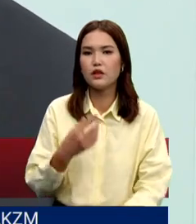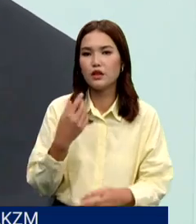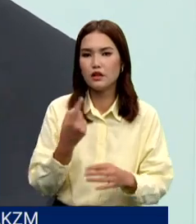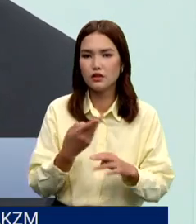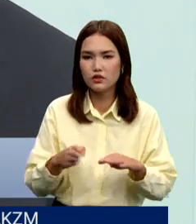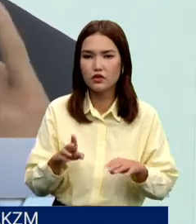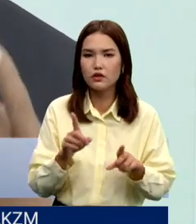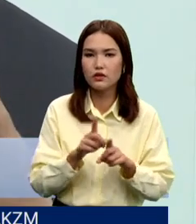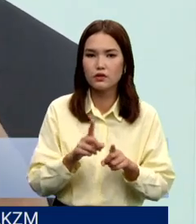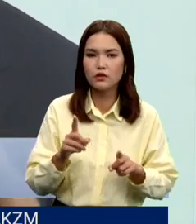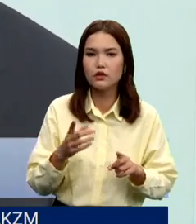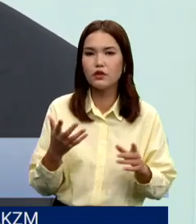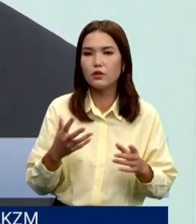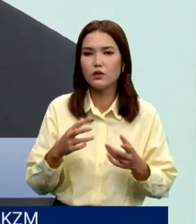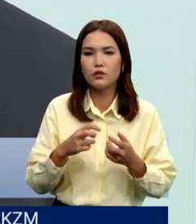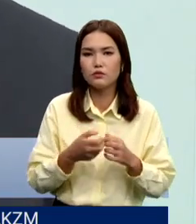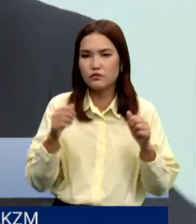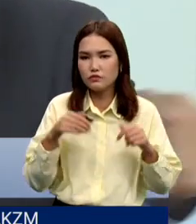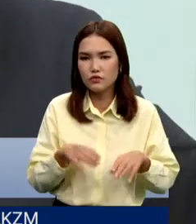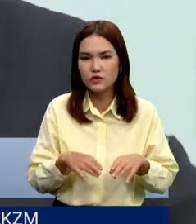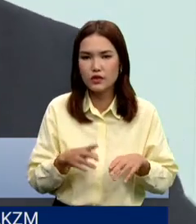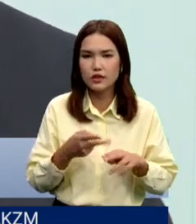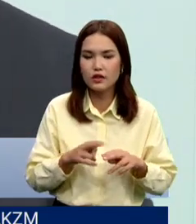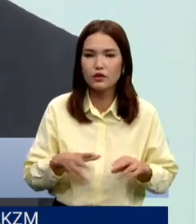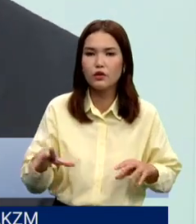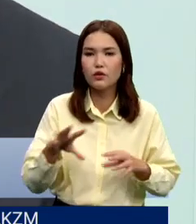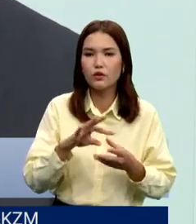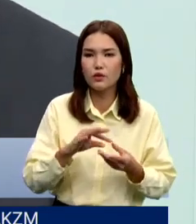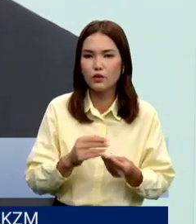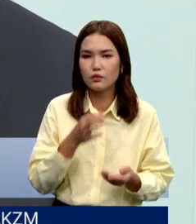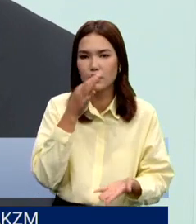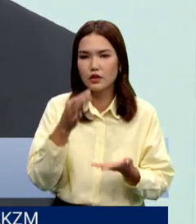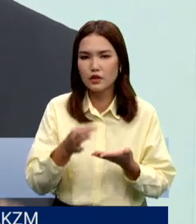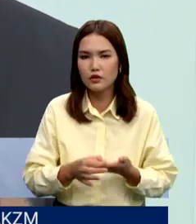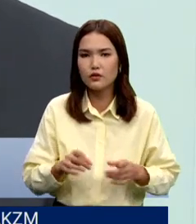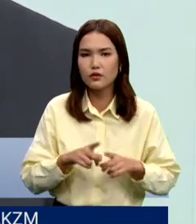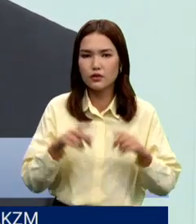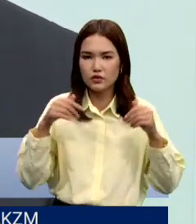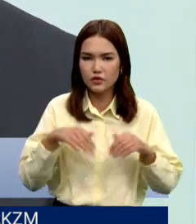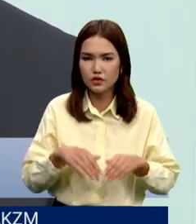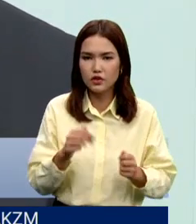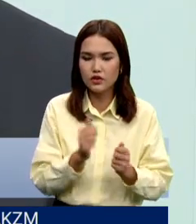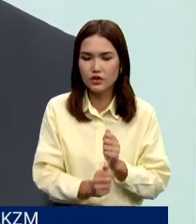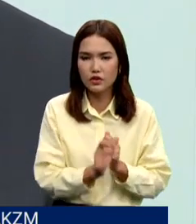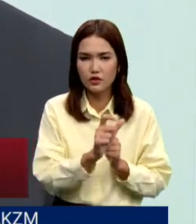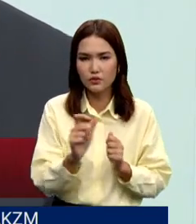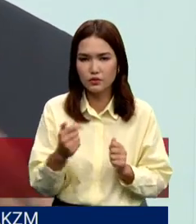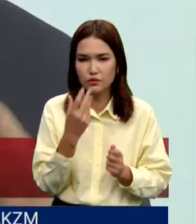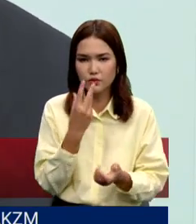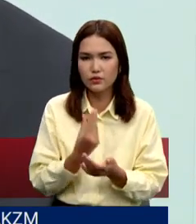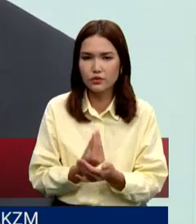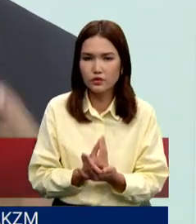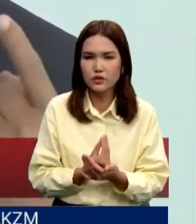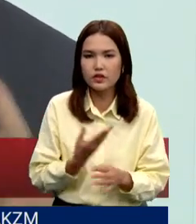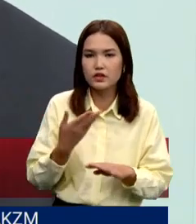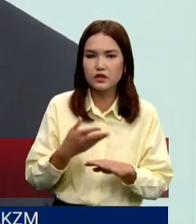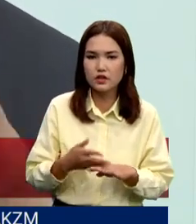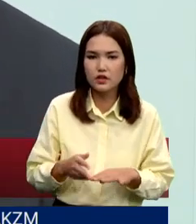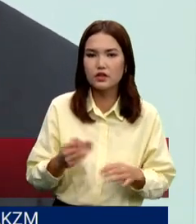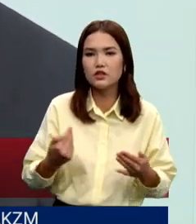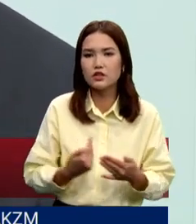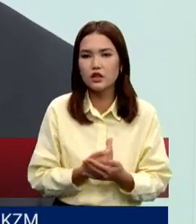Нужно спрашивать с одного человека, с министра. Президент правильно говорит. Сейчас ответственность ложится на сотрудников министерства. Но если министр